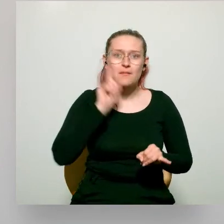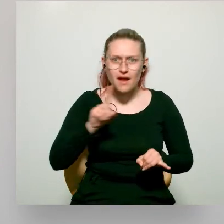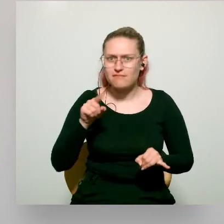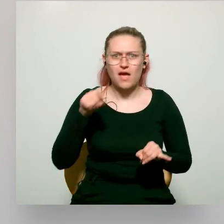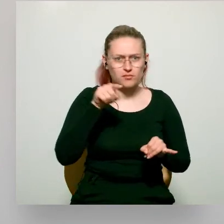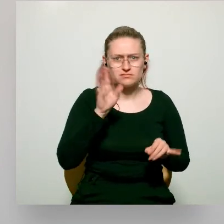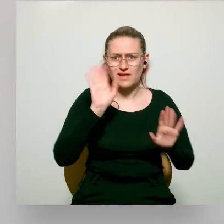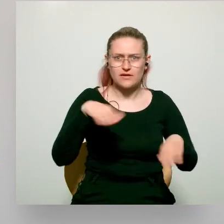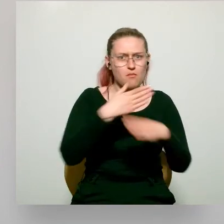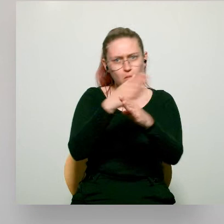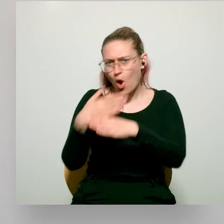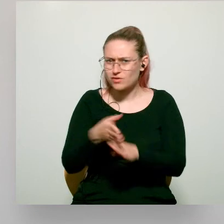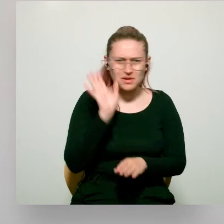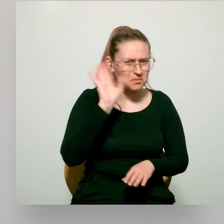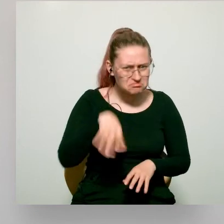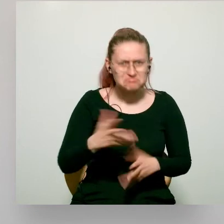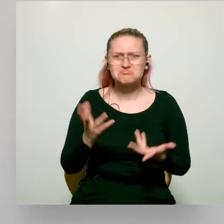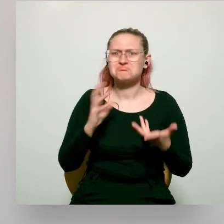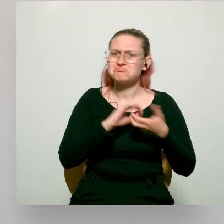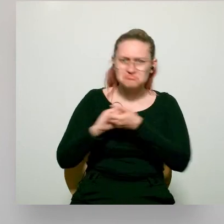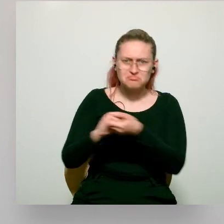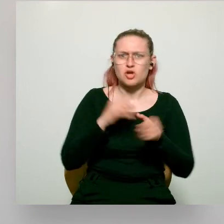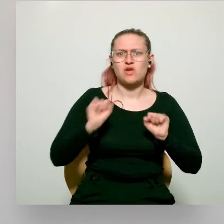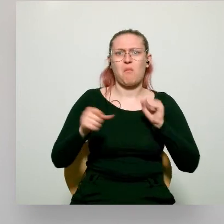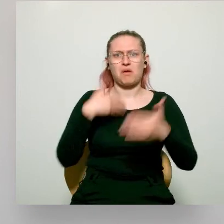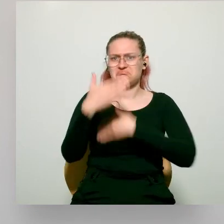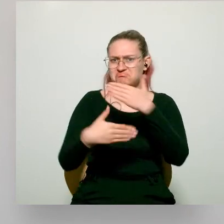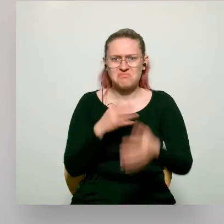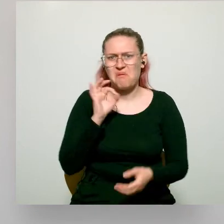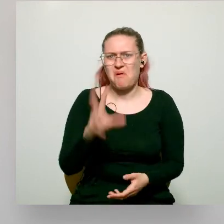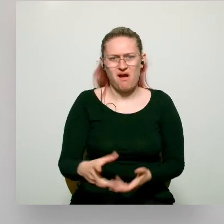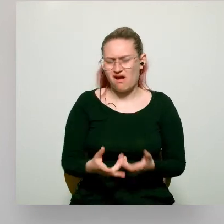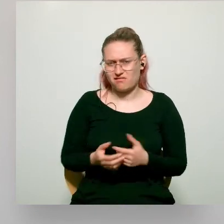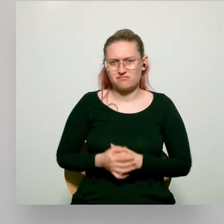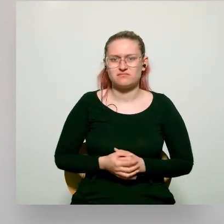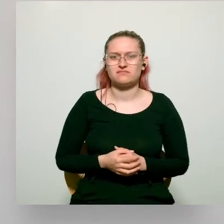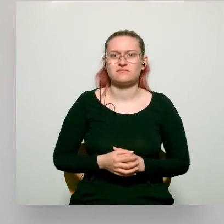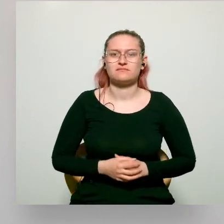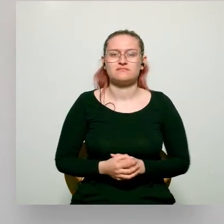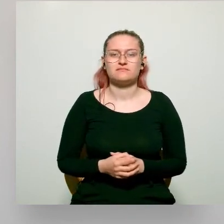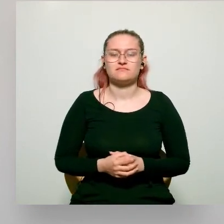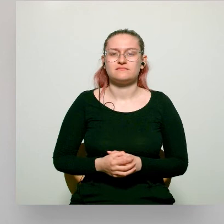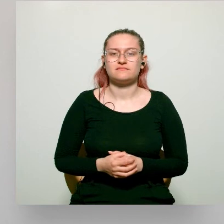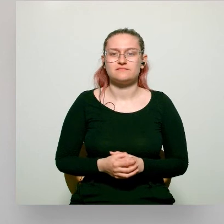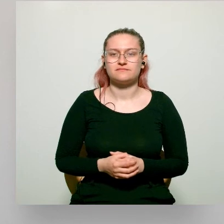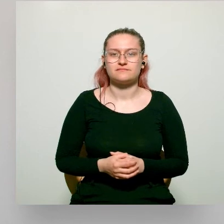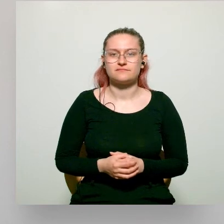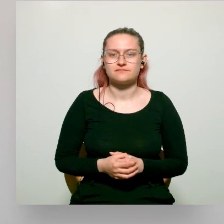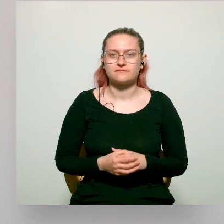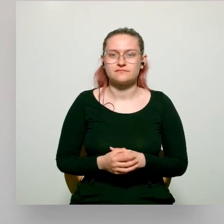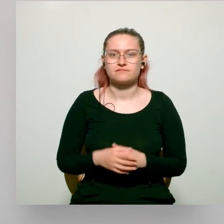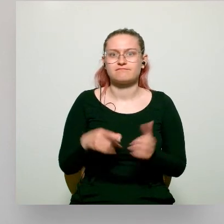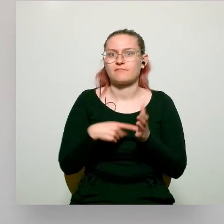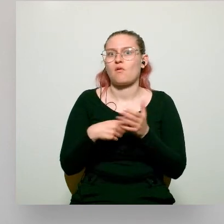wydolnym, istniejącym. Myślę, że nie powinniśmy tutaj popadać w przeciwległy punkt widzenia,